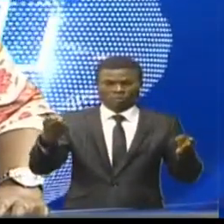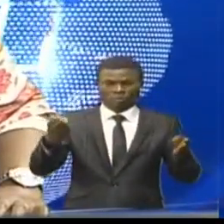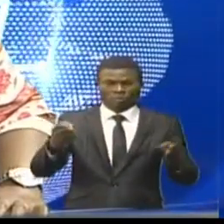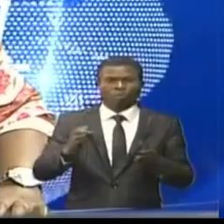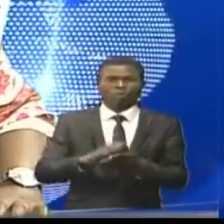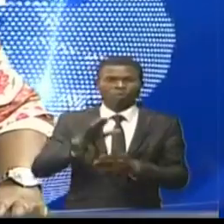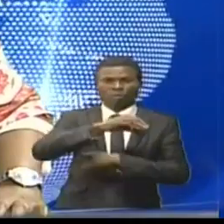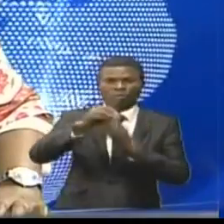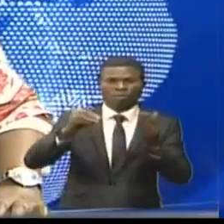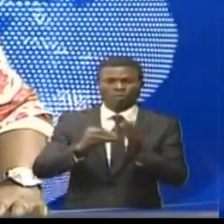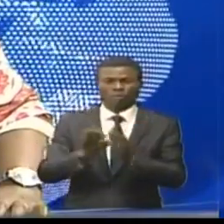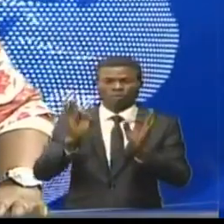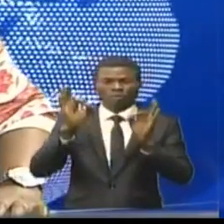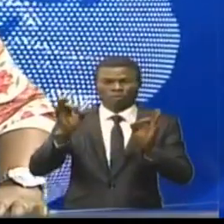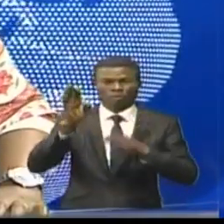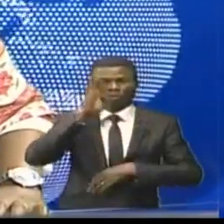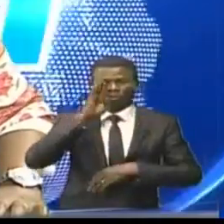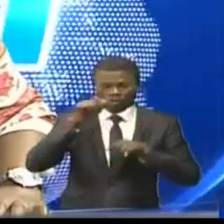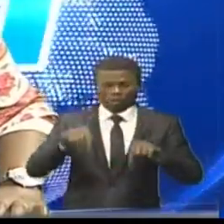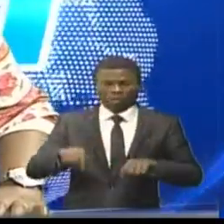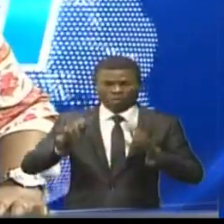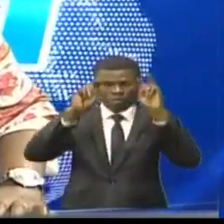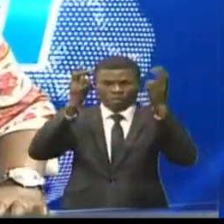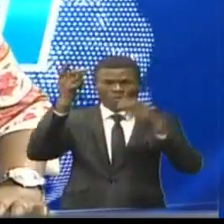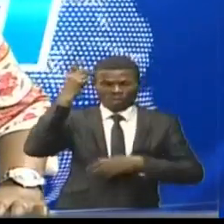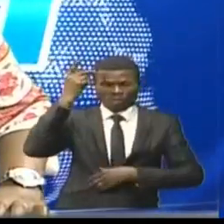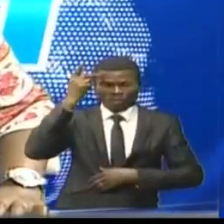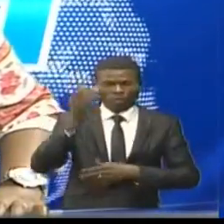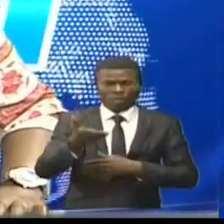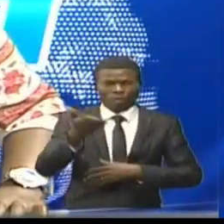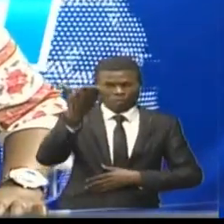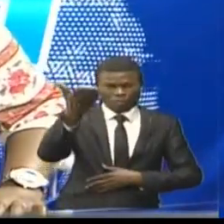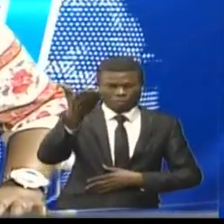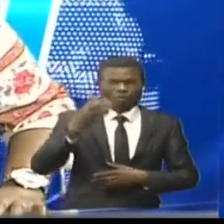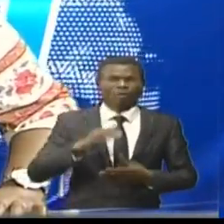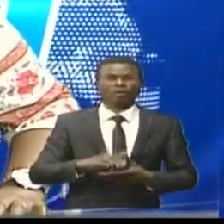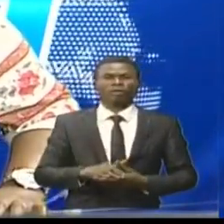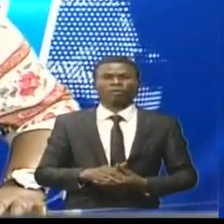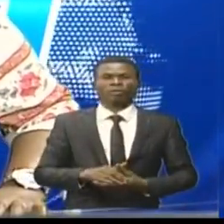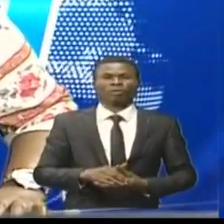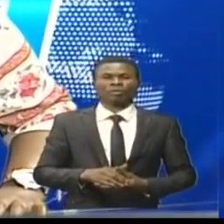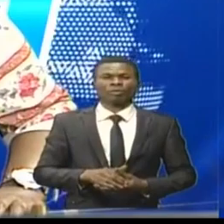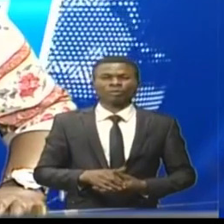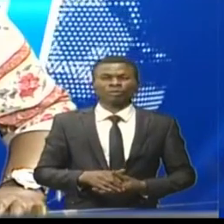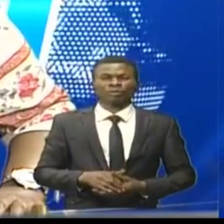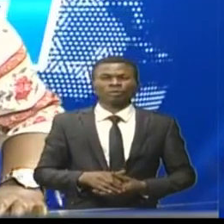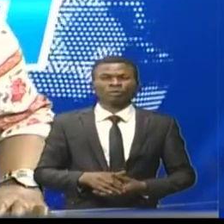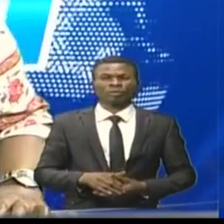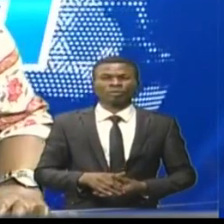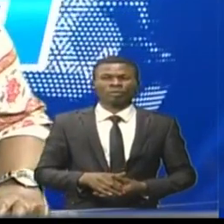centre Wallonie-Bruxelles dans la ville de Kinshasa. Patti Tondouango a signé ce reportage.